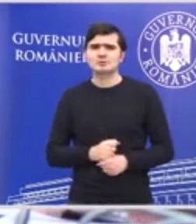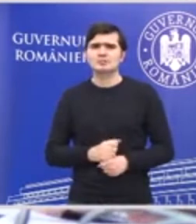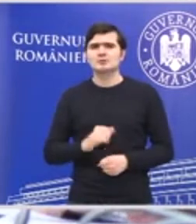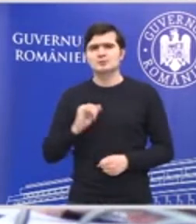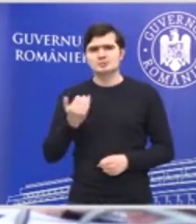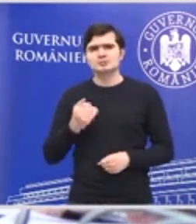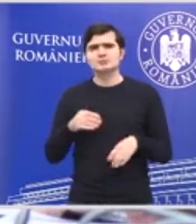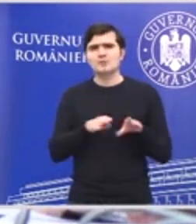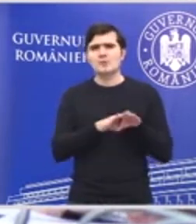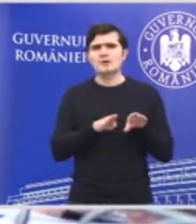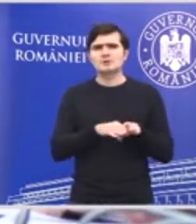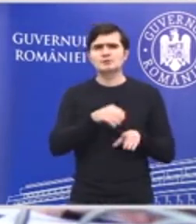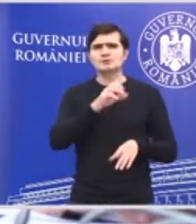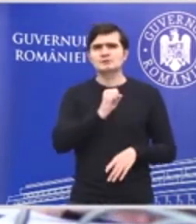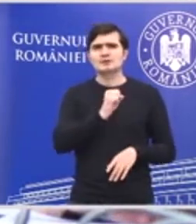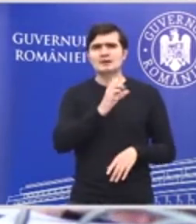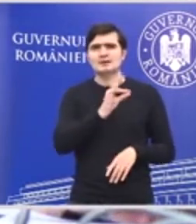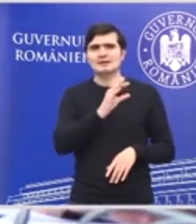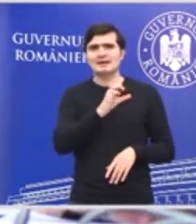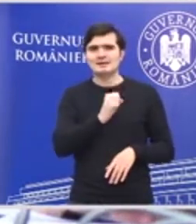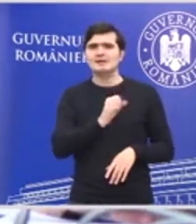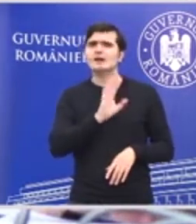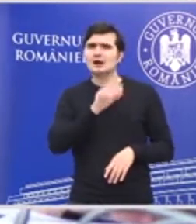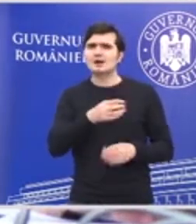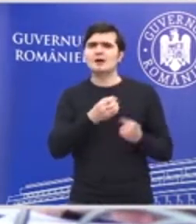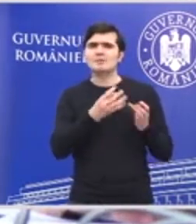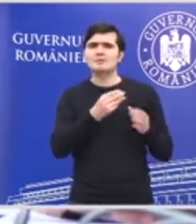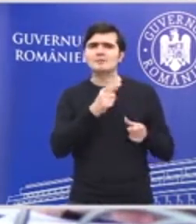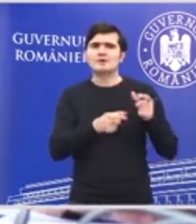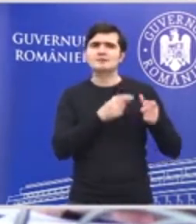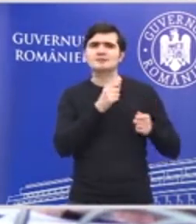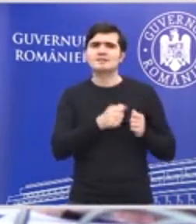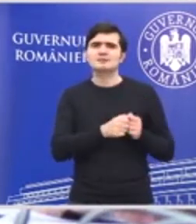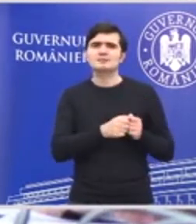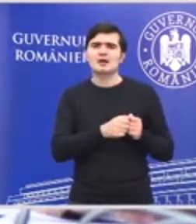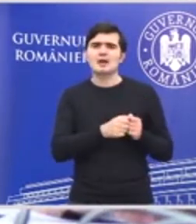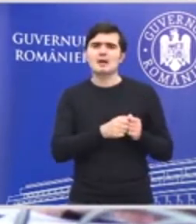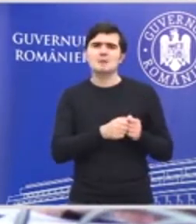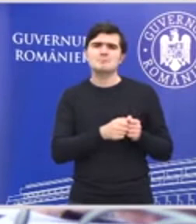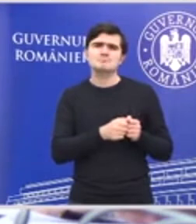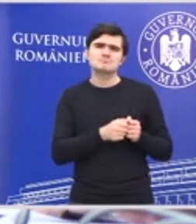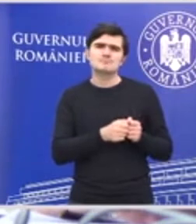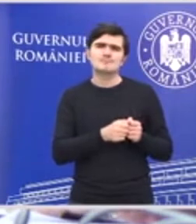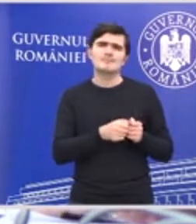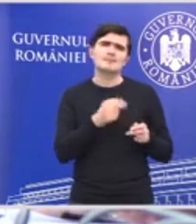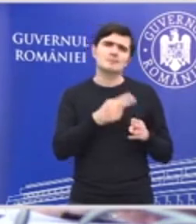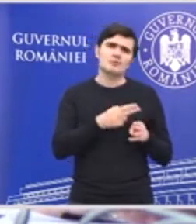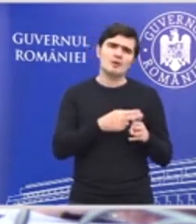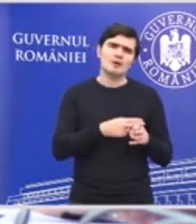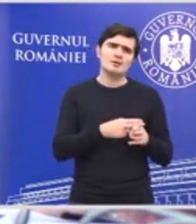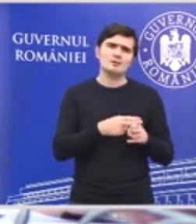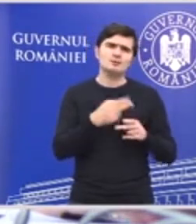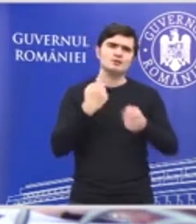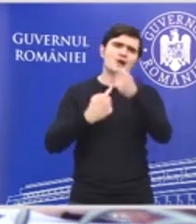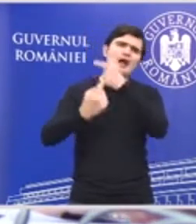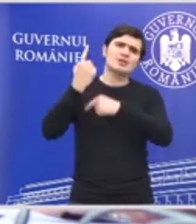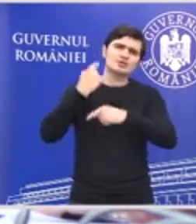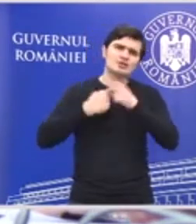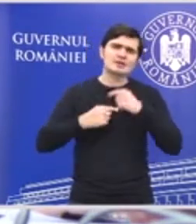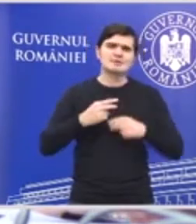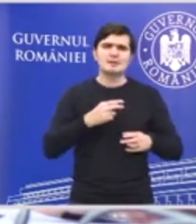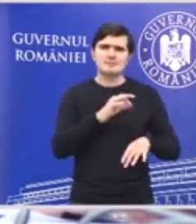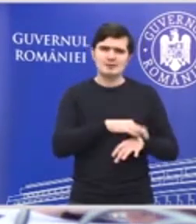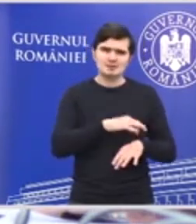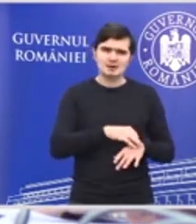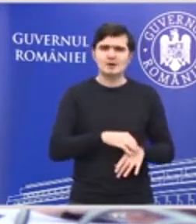și colegii de la STS care dețin informațiile referitoare la boală în antecedente